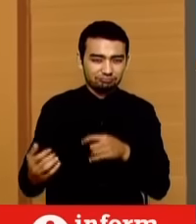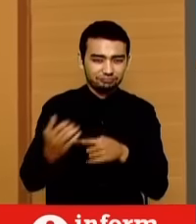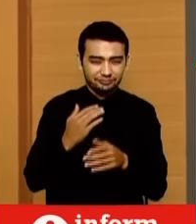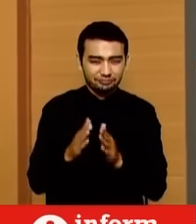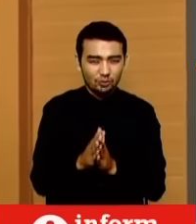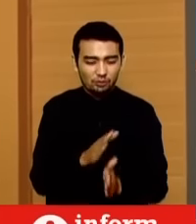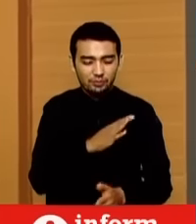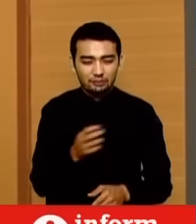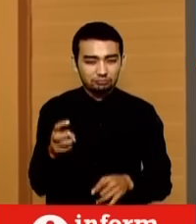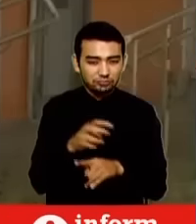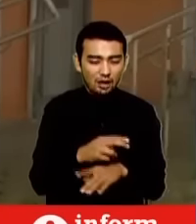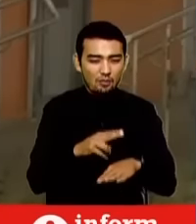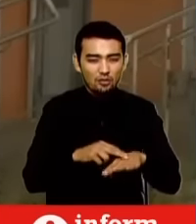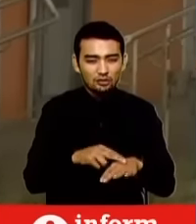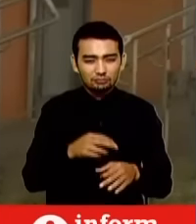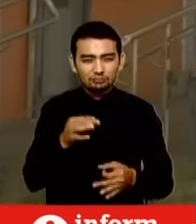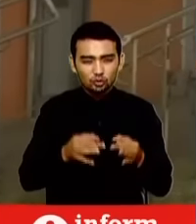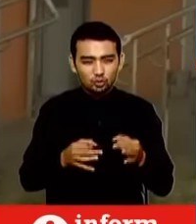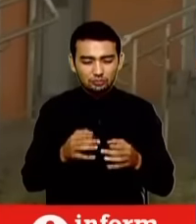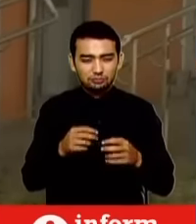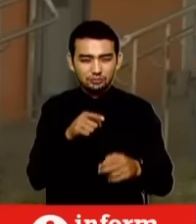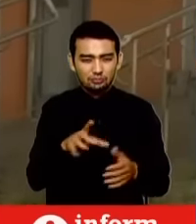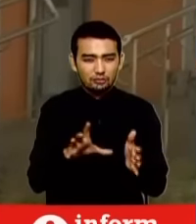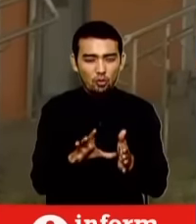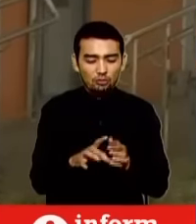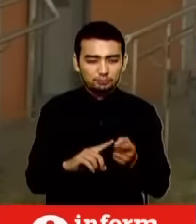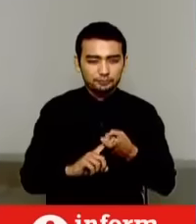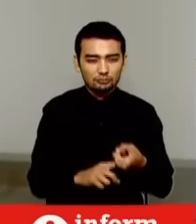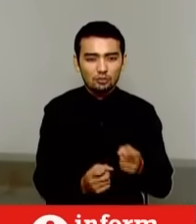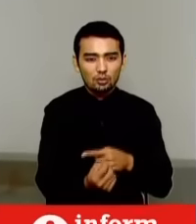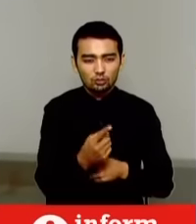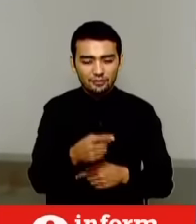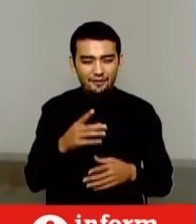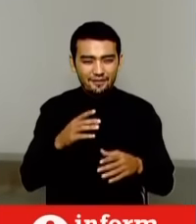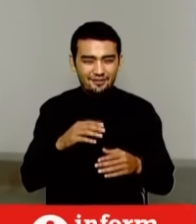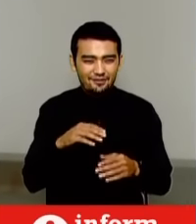начала досудебное расследование по факту получения удара током. Известно,